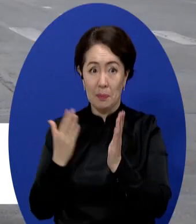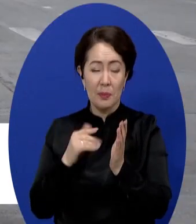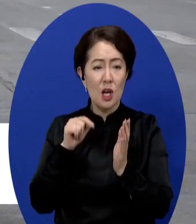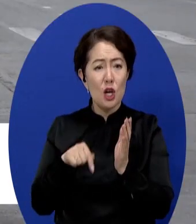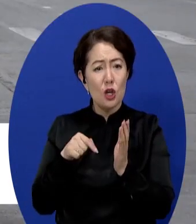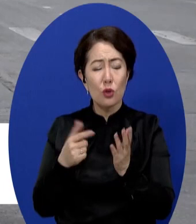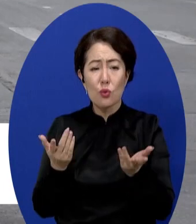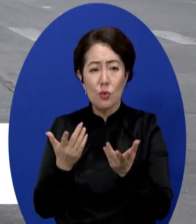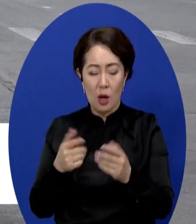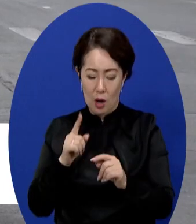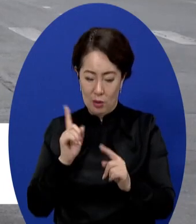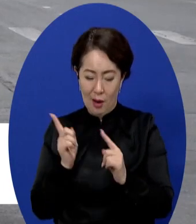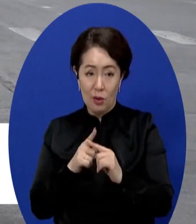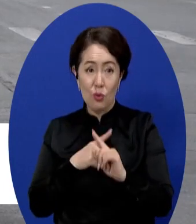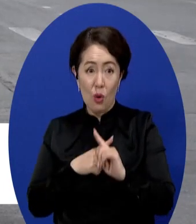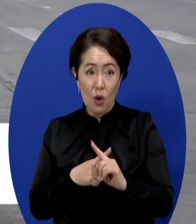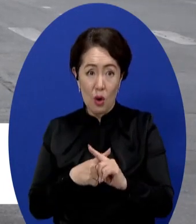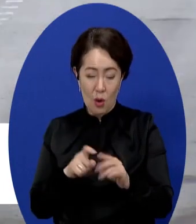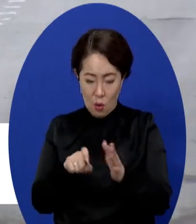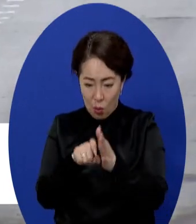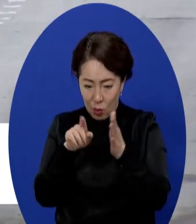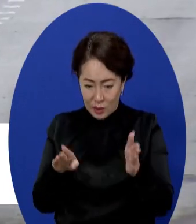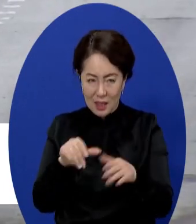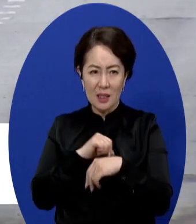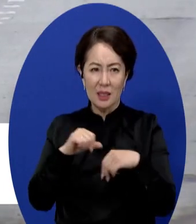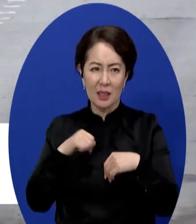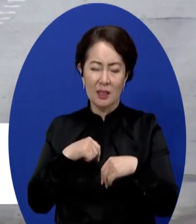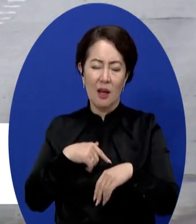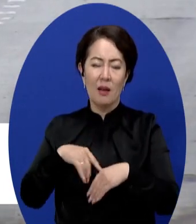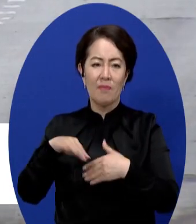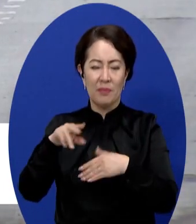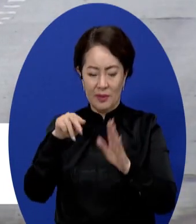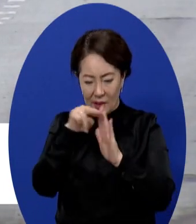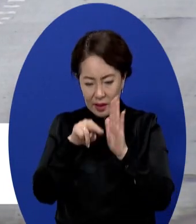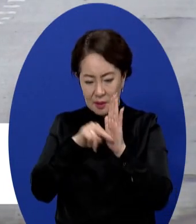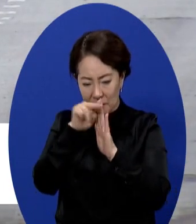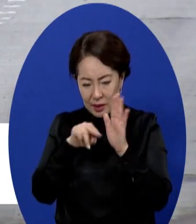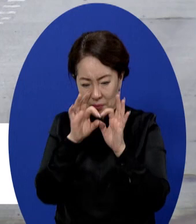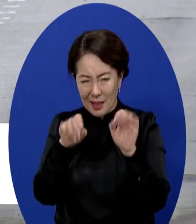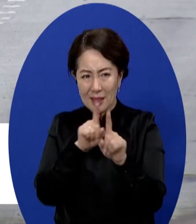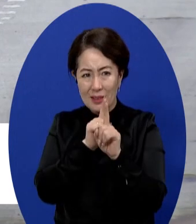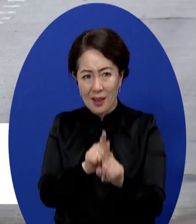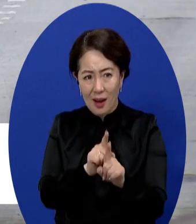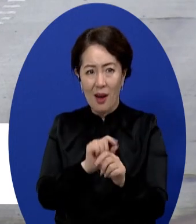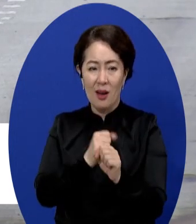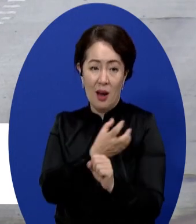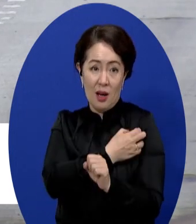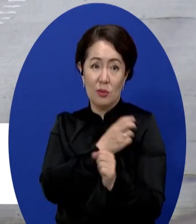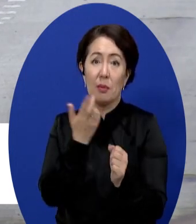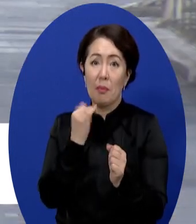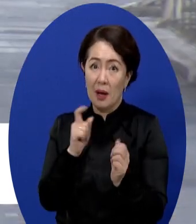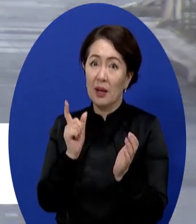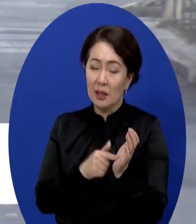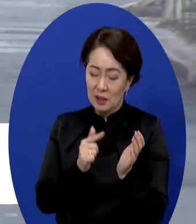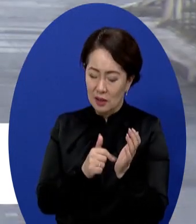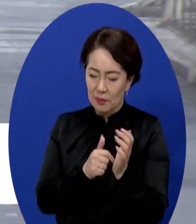хөл хорионы хугацаанд иргэн бүр халдвар хамгааллын дэглэмээ баримталж хариуцлагатай хандах шаардлагатай. За цар тахлын эрсдлийг